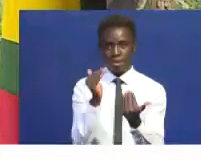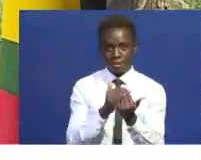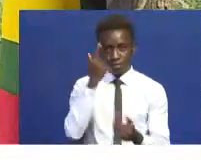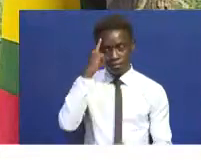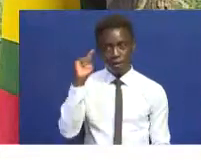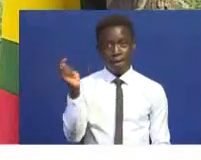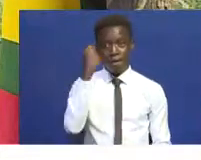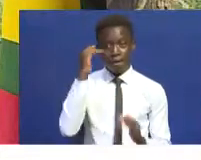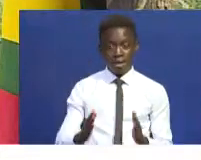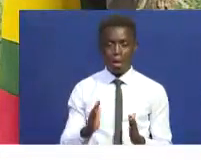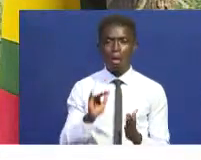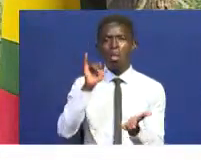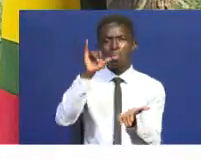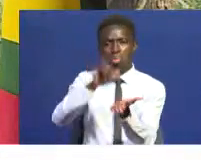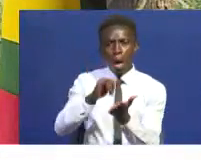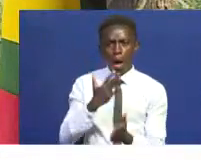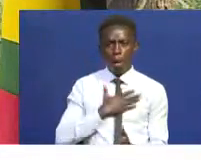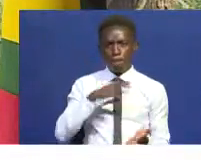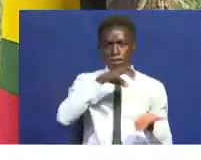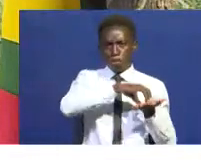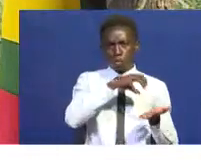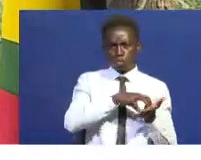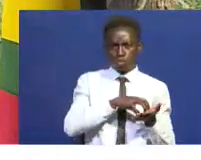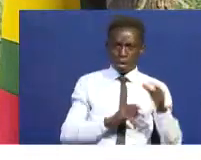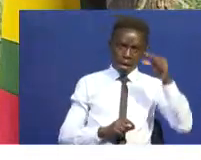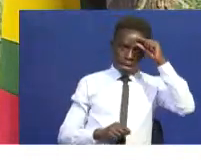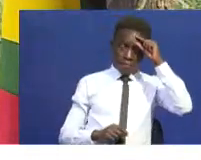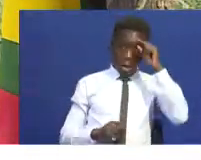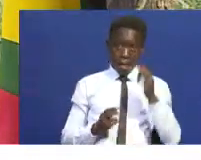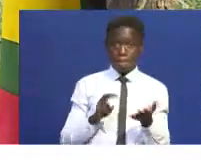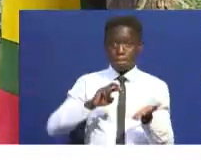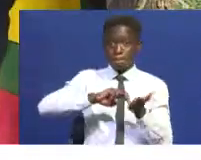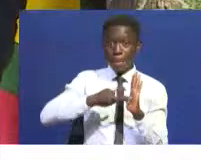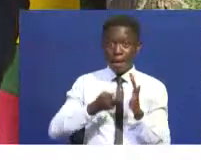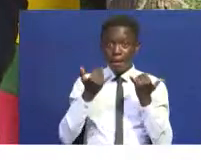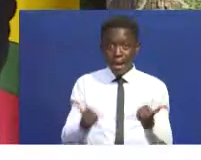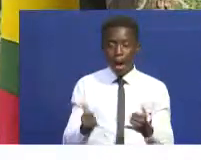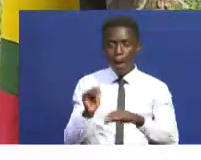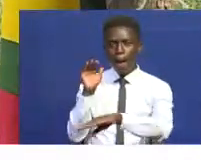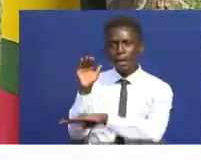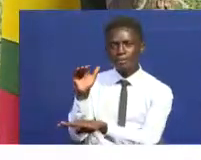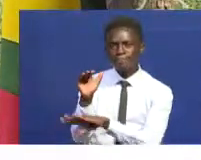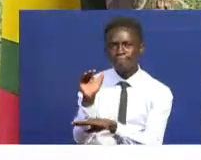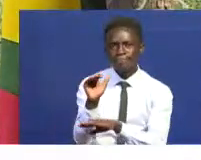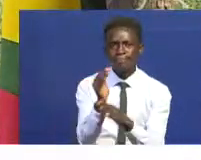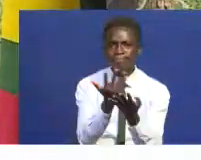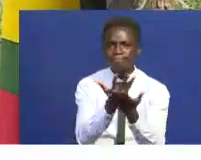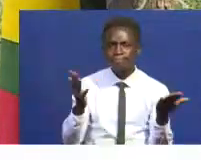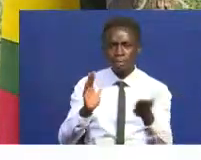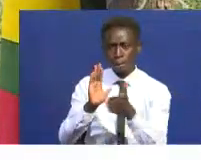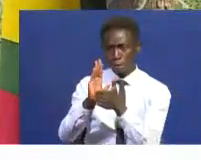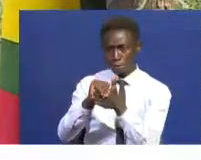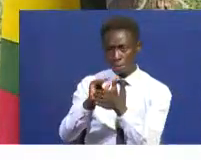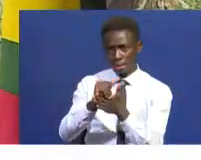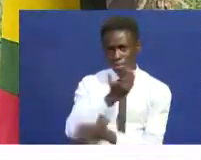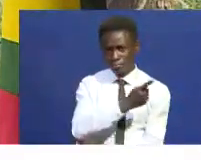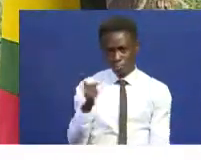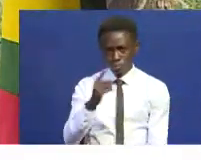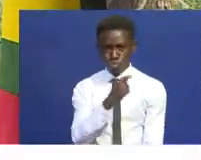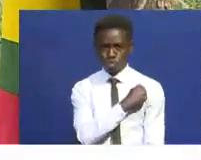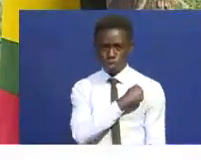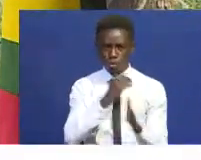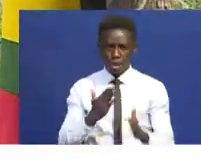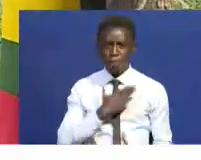So that is the position of government in that regard. And we are calling upon the intern doctors to pick their letters